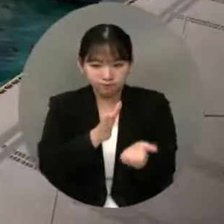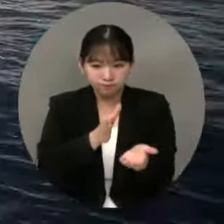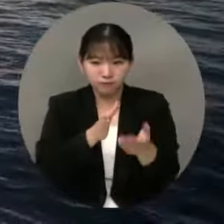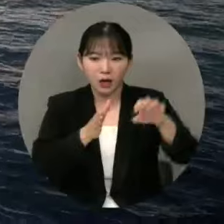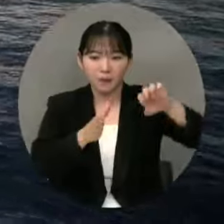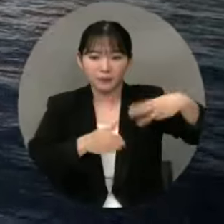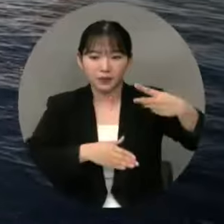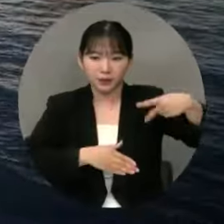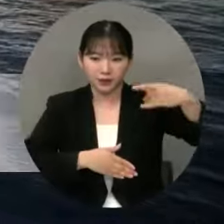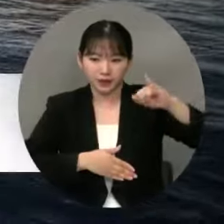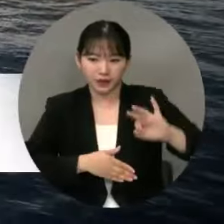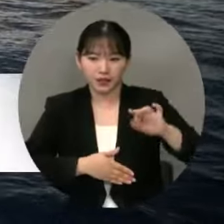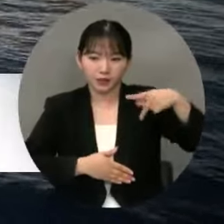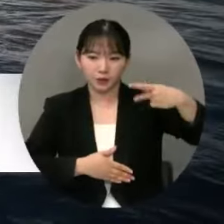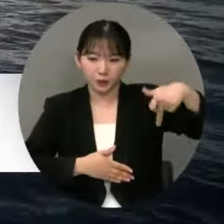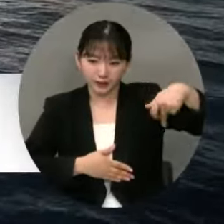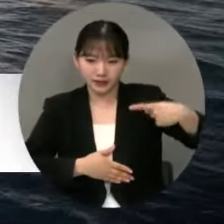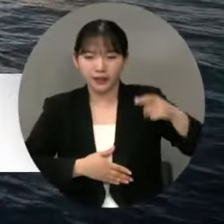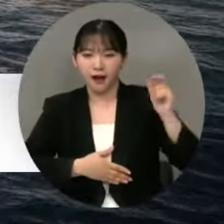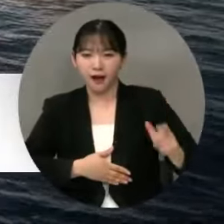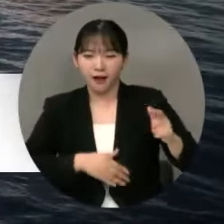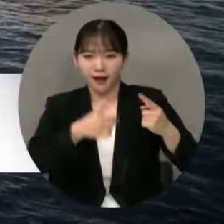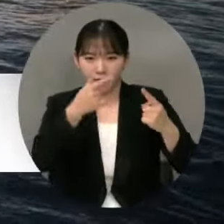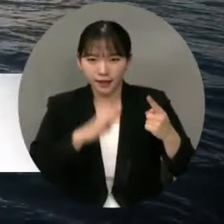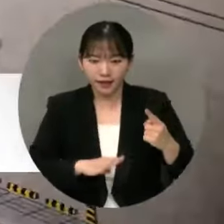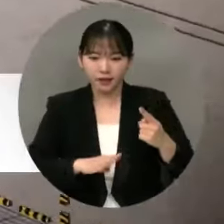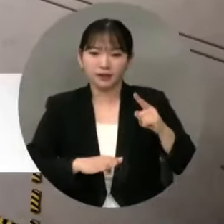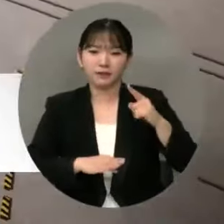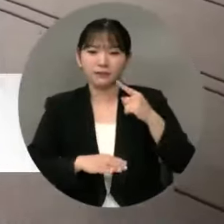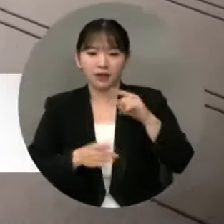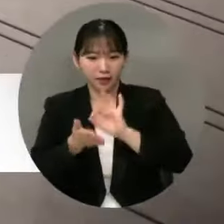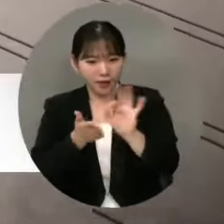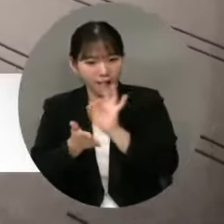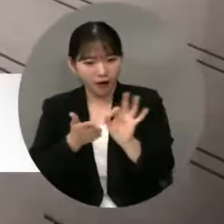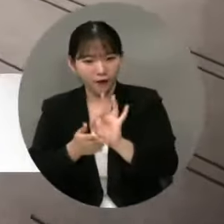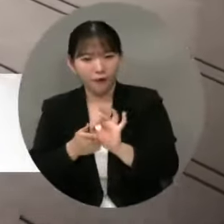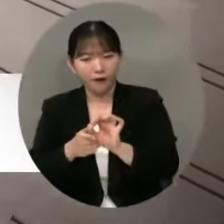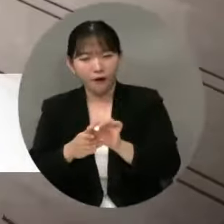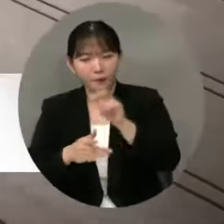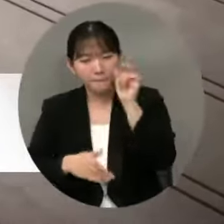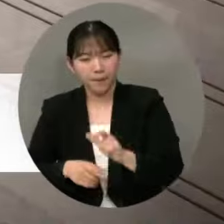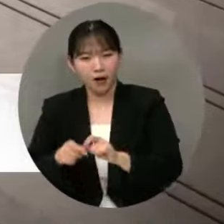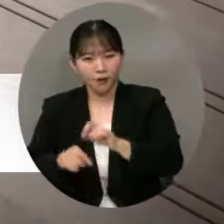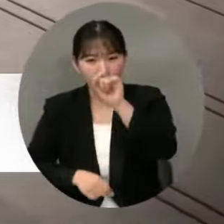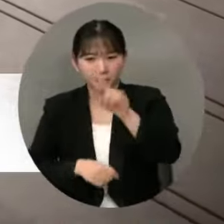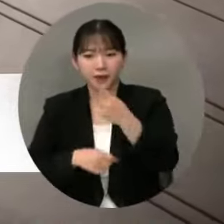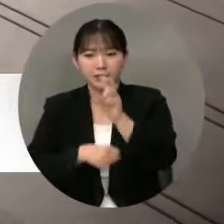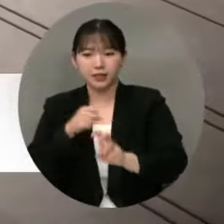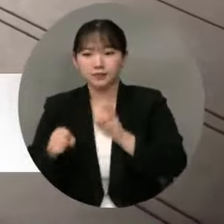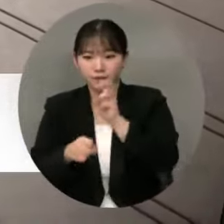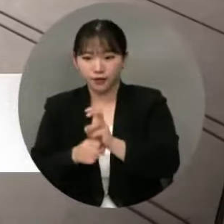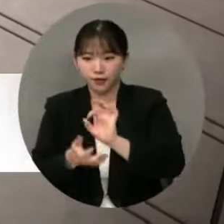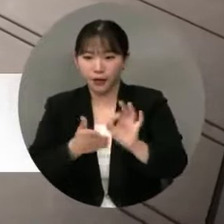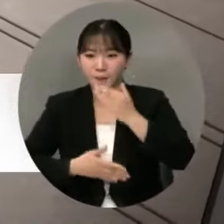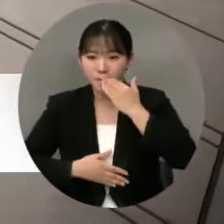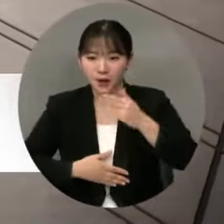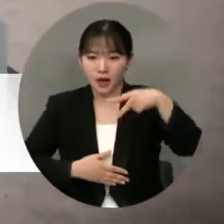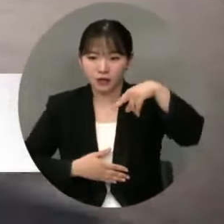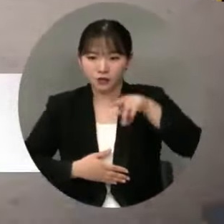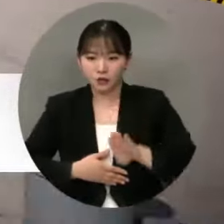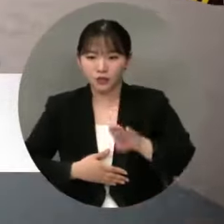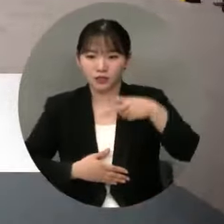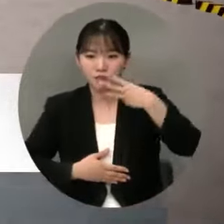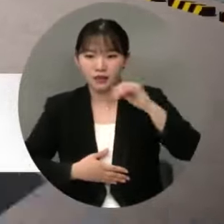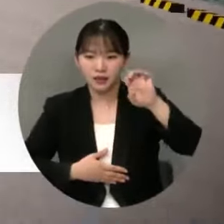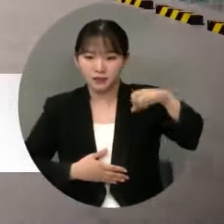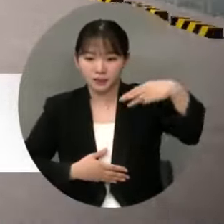도크와 내진 1등급 내구 수명 120년에 달하는 중형 선박 수리용 쉽 리프트 등 육상으로 올려 정비할